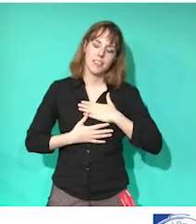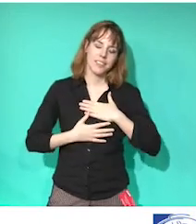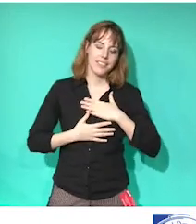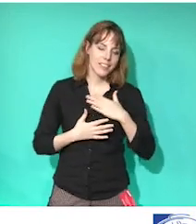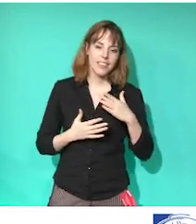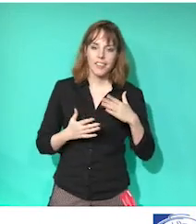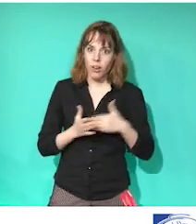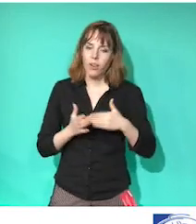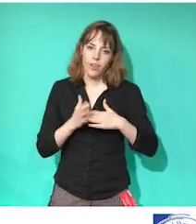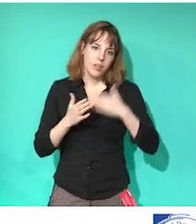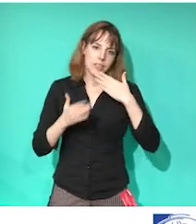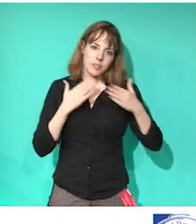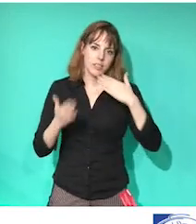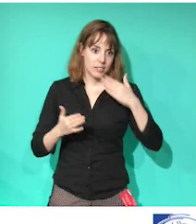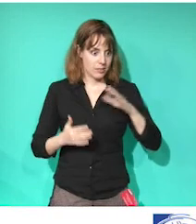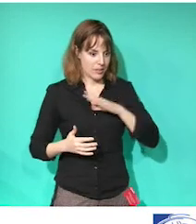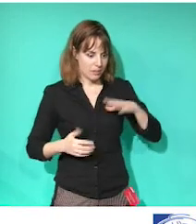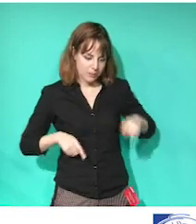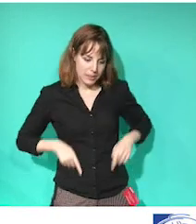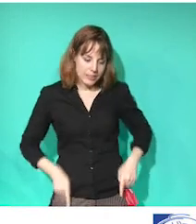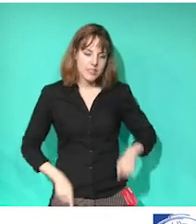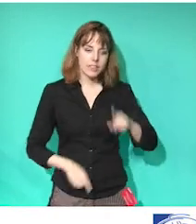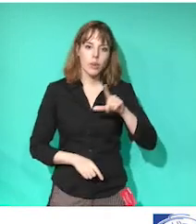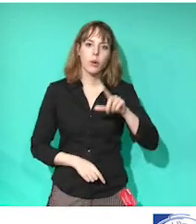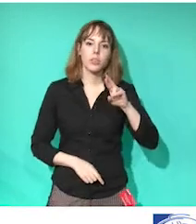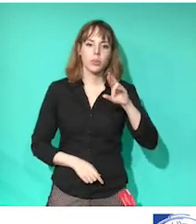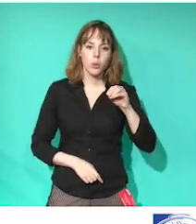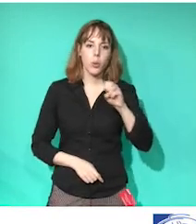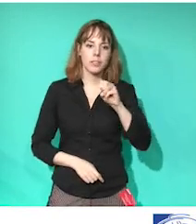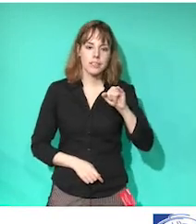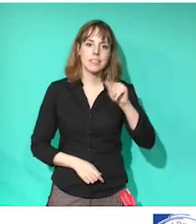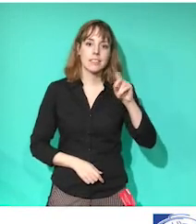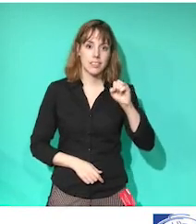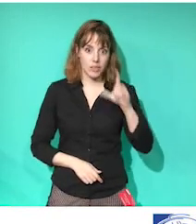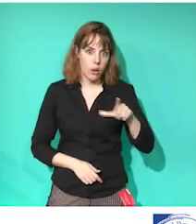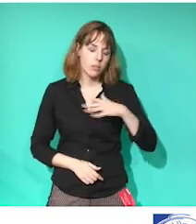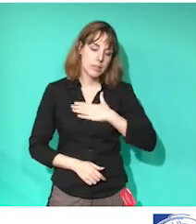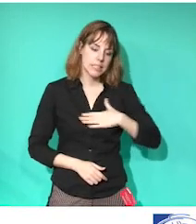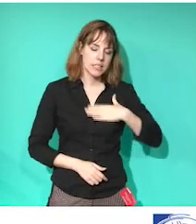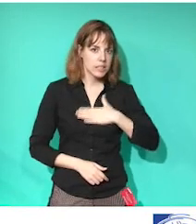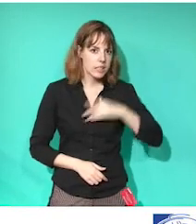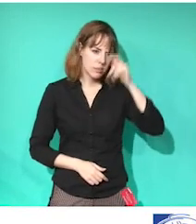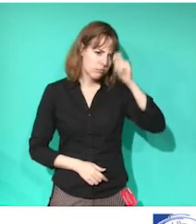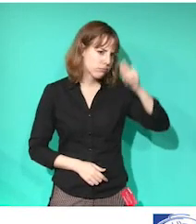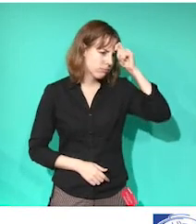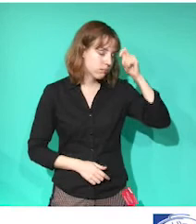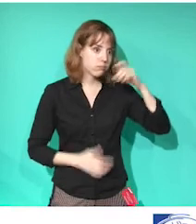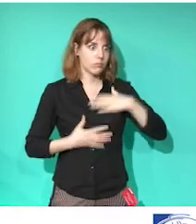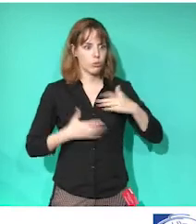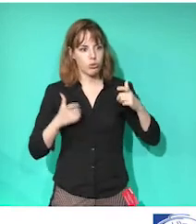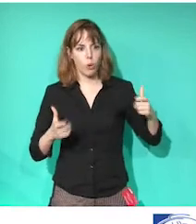tous, encore une fois, à Madame la ministre Laurence Rossignol. C'était un plaisir, vraiment, et un hommage, un